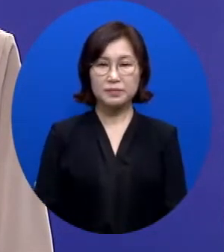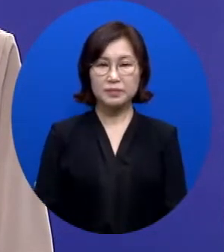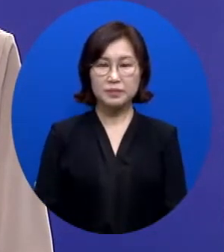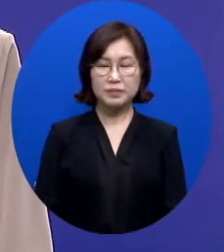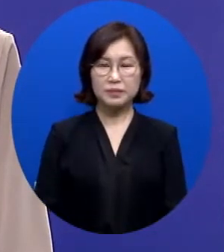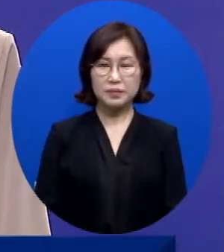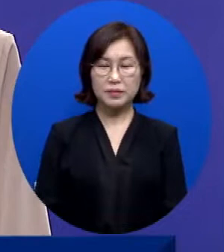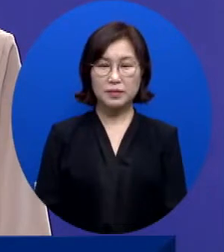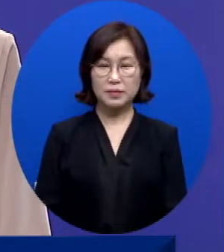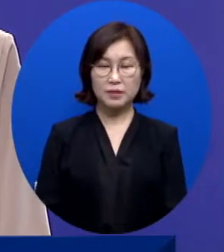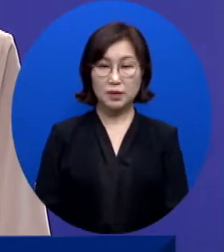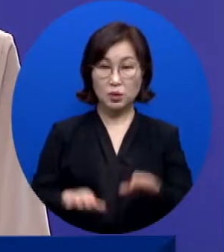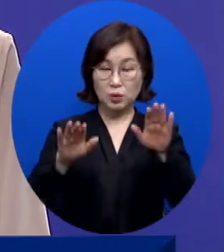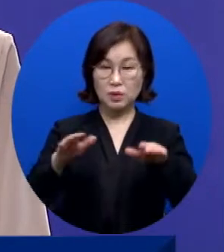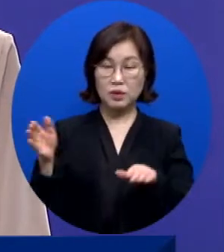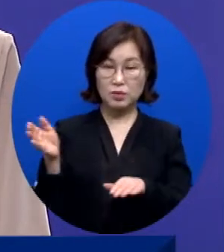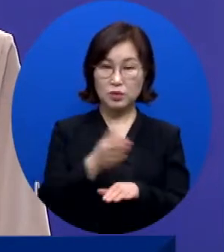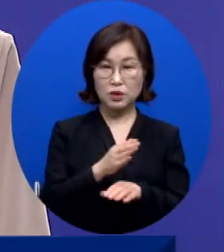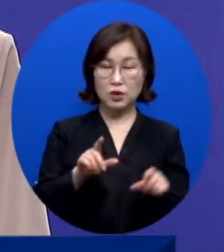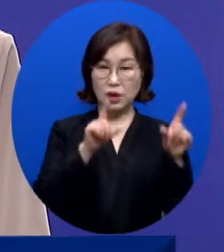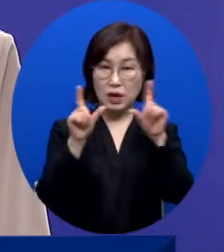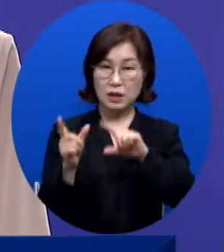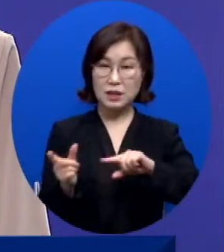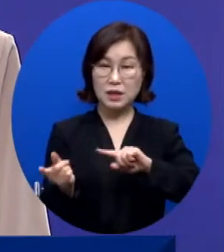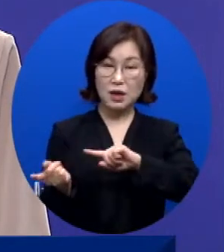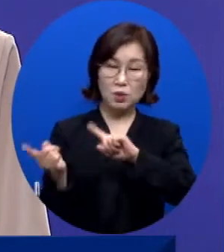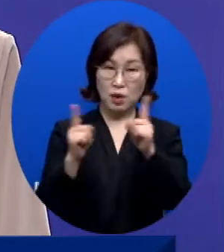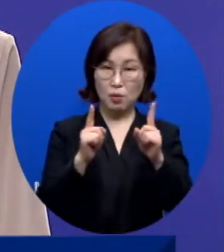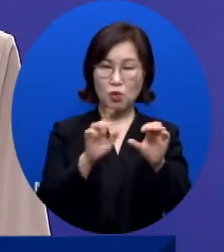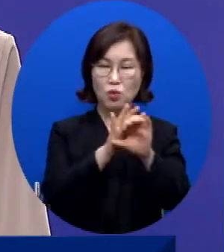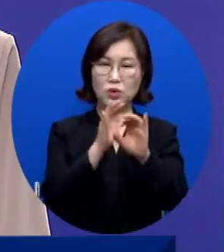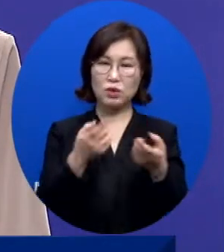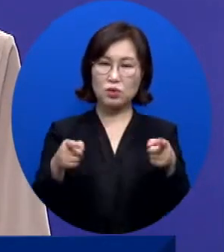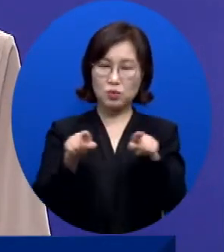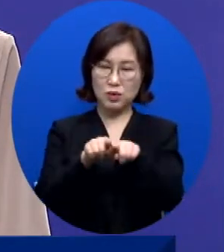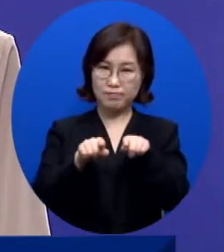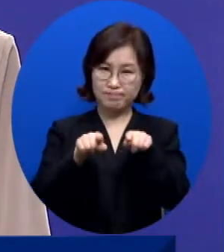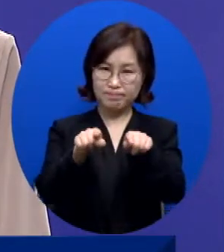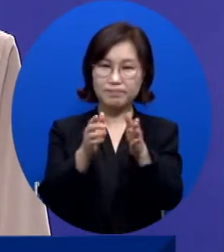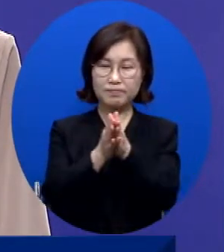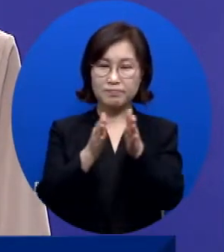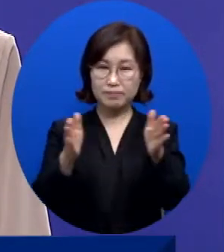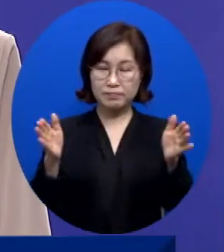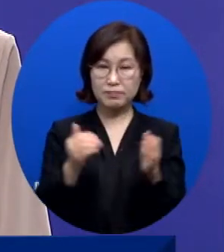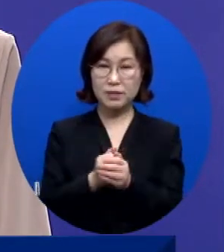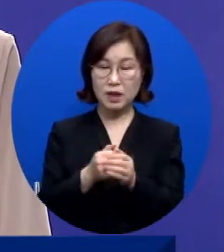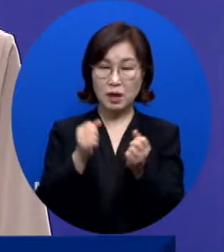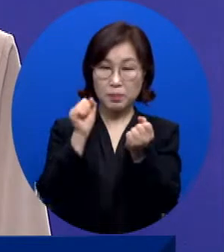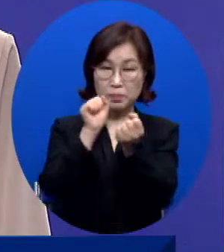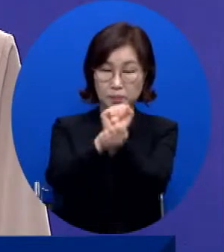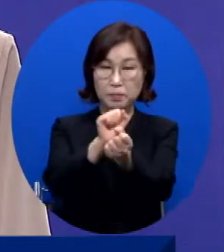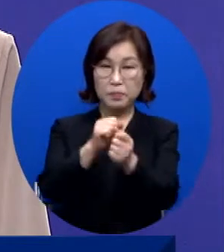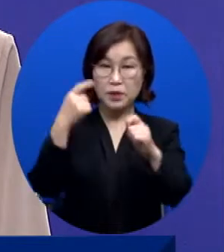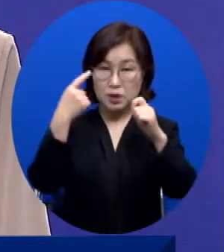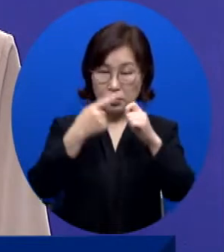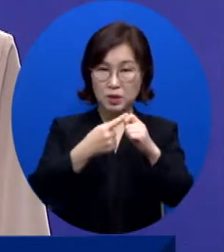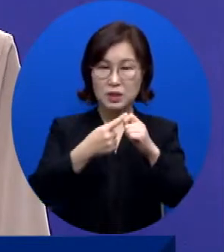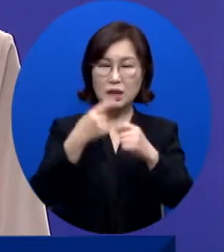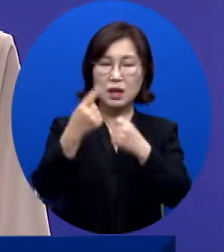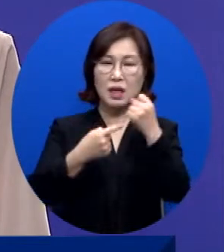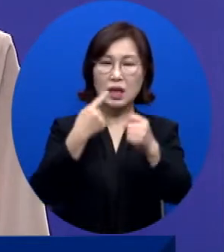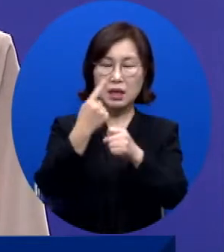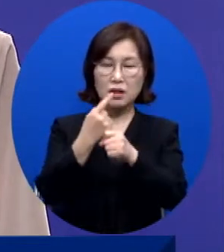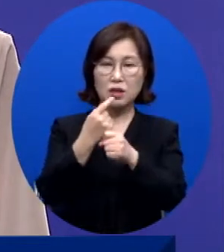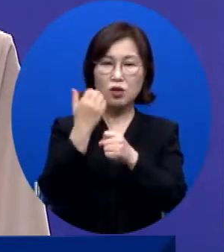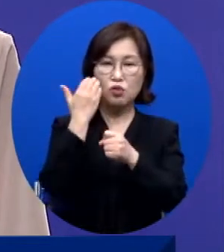11월 1일부터 단계적 일상 회복인 위드 코로나가 시작됐습니다. 국내 코로나19 첫 확진자가 발생한 지 약 1년